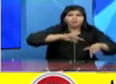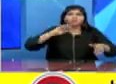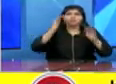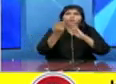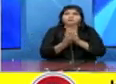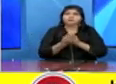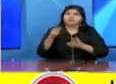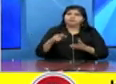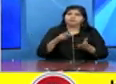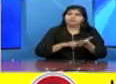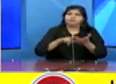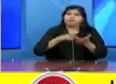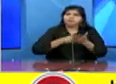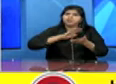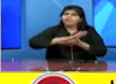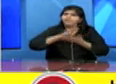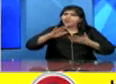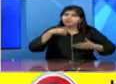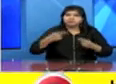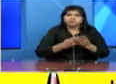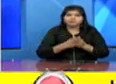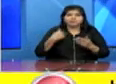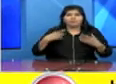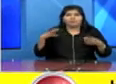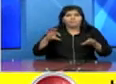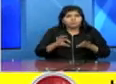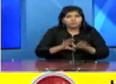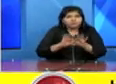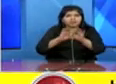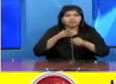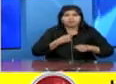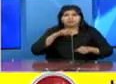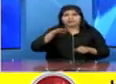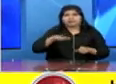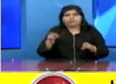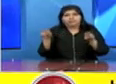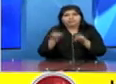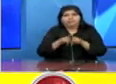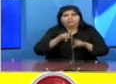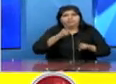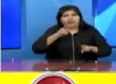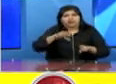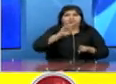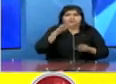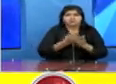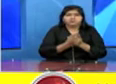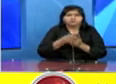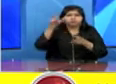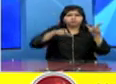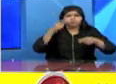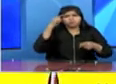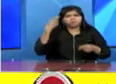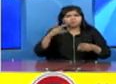इस वायरस के खत्म करने के लिए एकजुट होकर संकल्प लेना ही होगा। कुछ लोगों को लगता